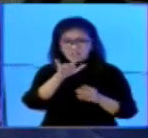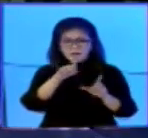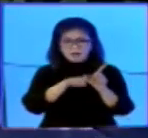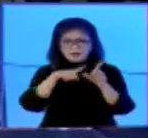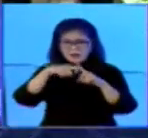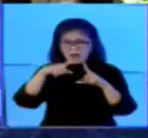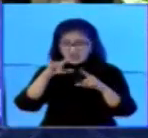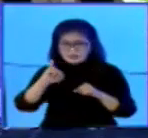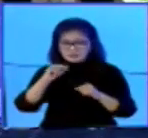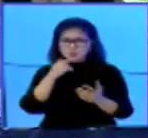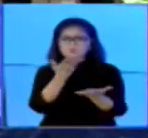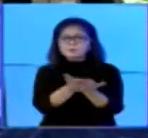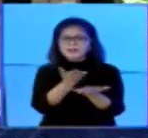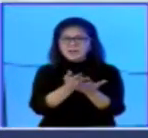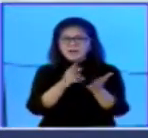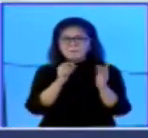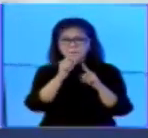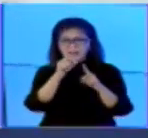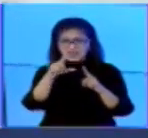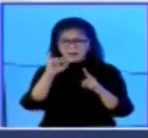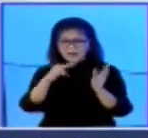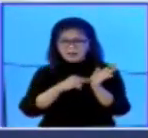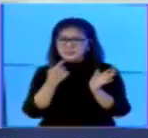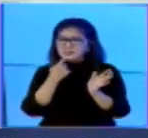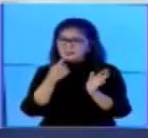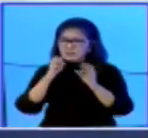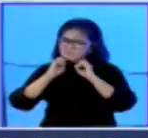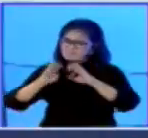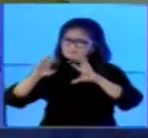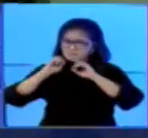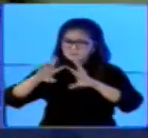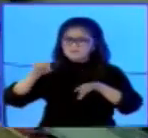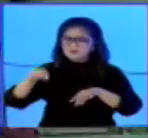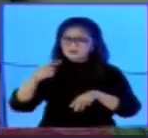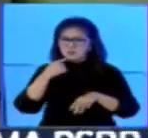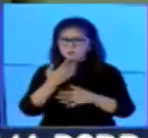kepada pelanggan agar masyarakat paham skema perhitungan tagihan listrik yang diterapkan.